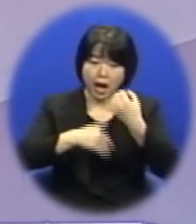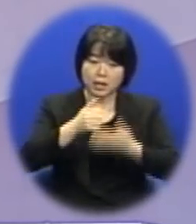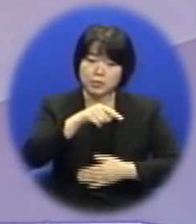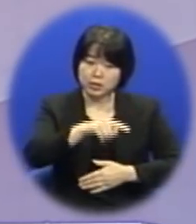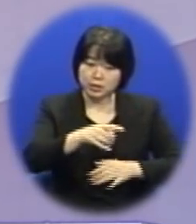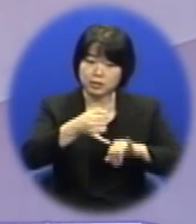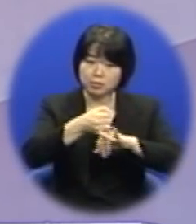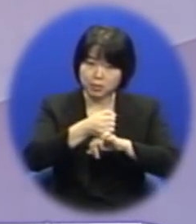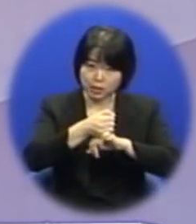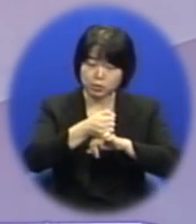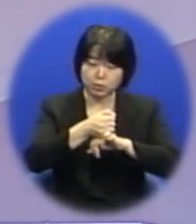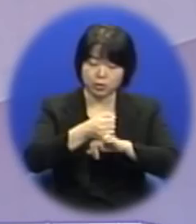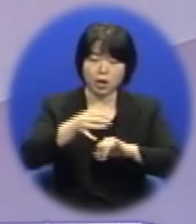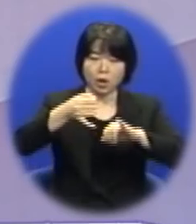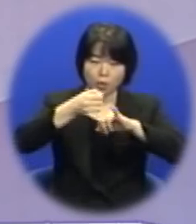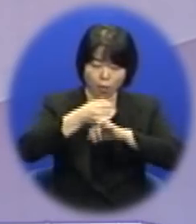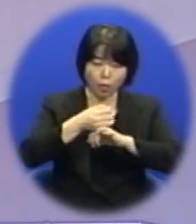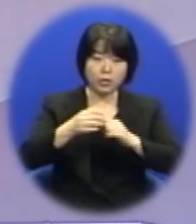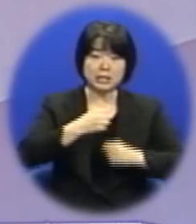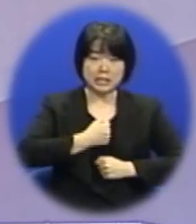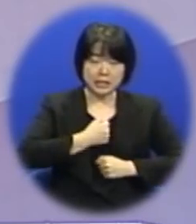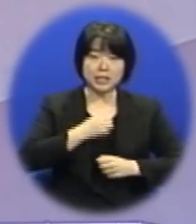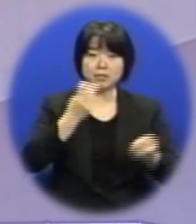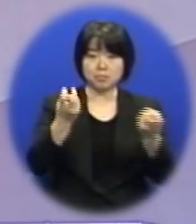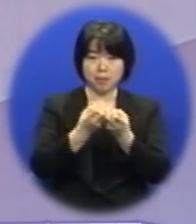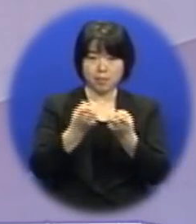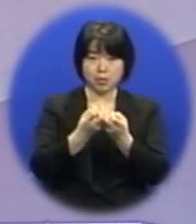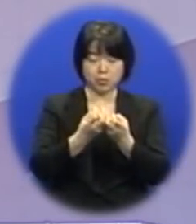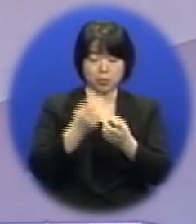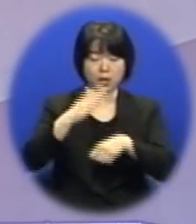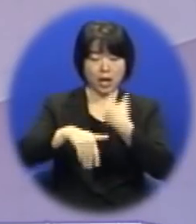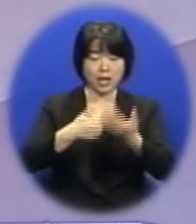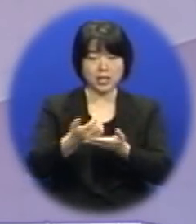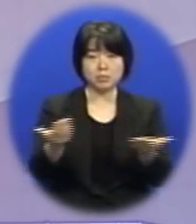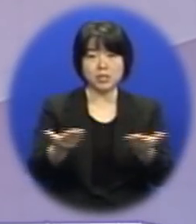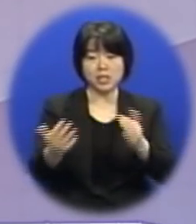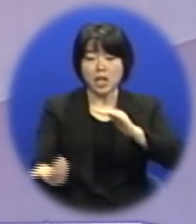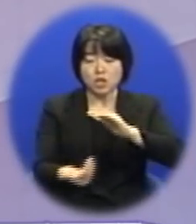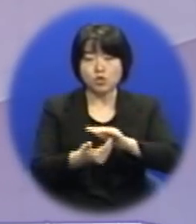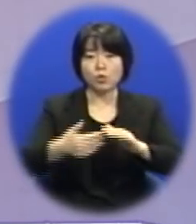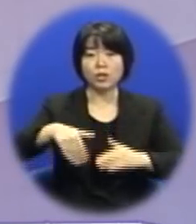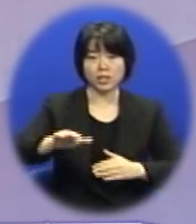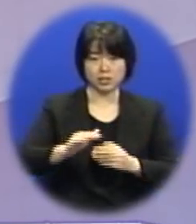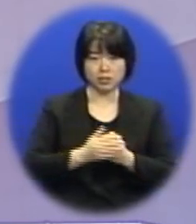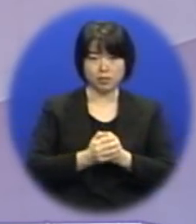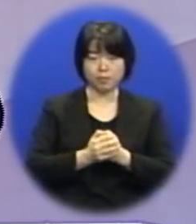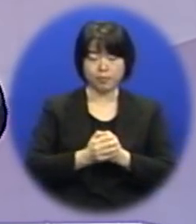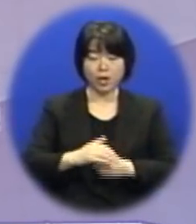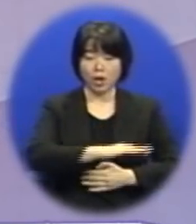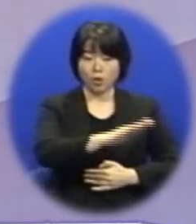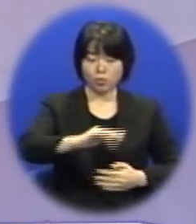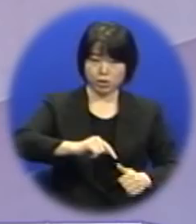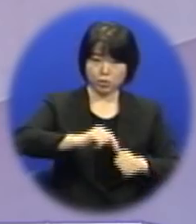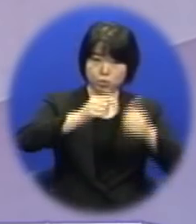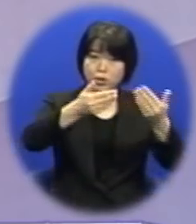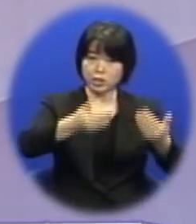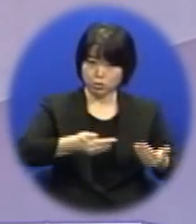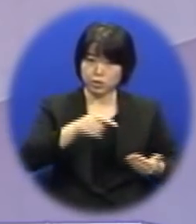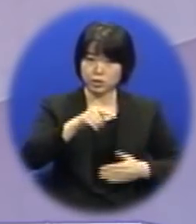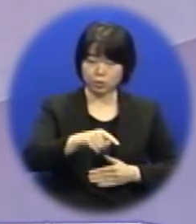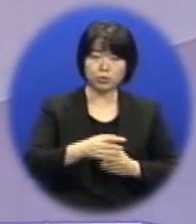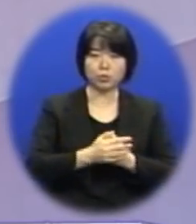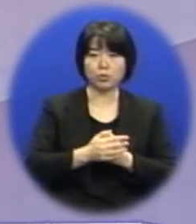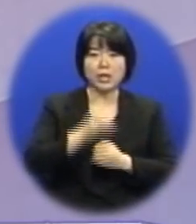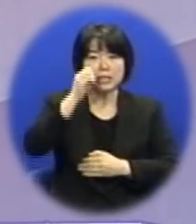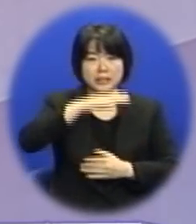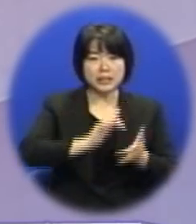반드시 지키시는 방법으로 하나님의 일을 하십니다. 우리를 구원하신 것도 하나님이 그냥 예수님을 이 땅에 보내신